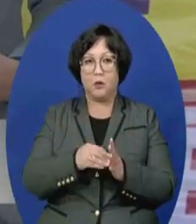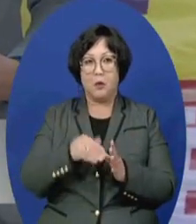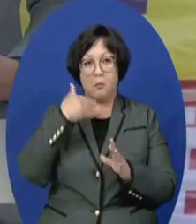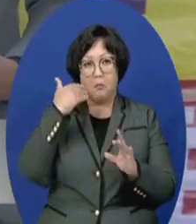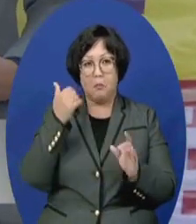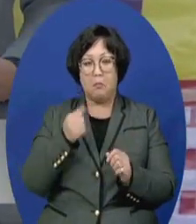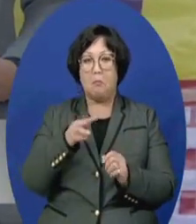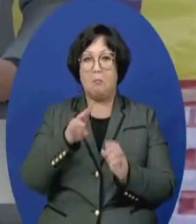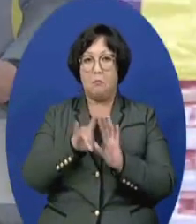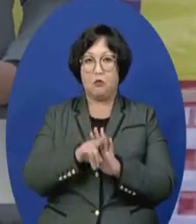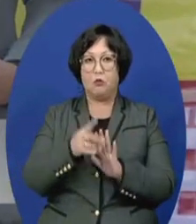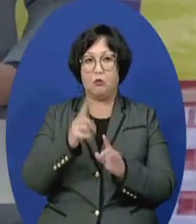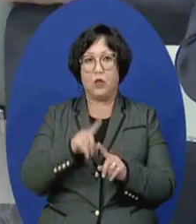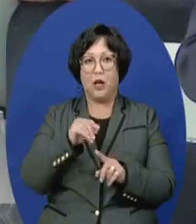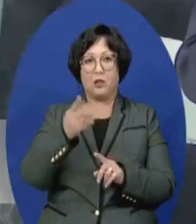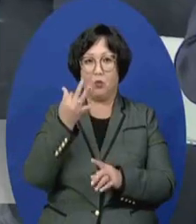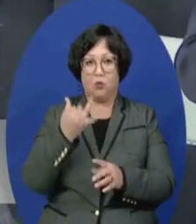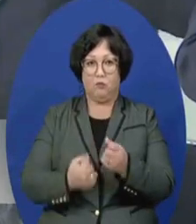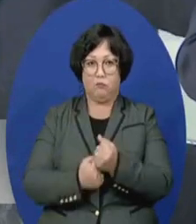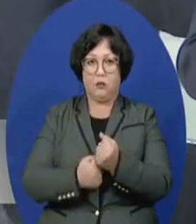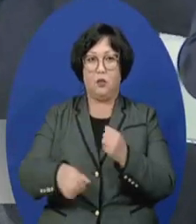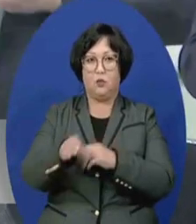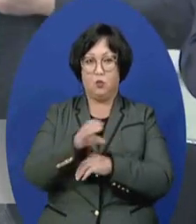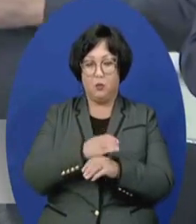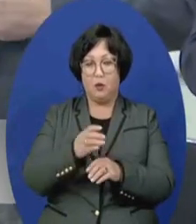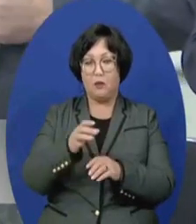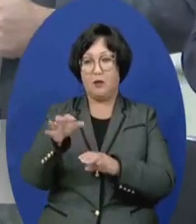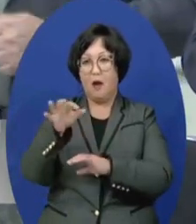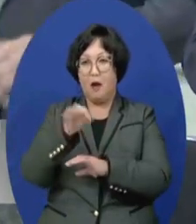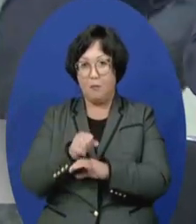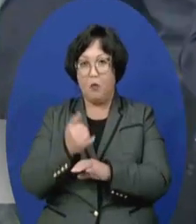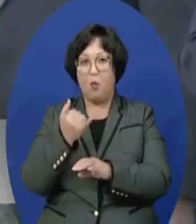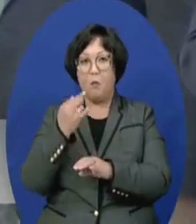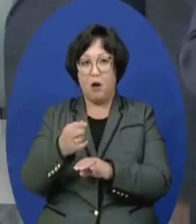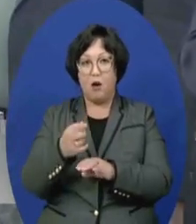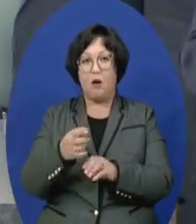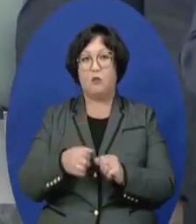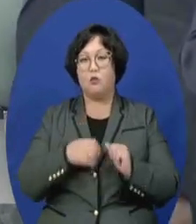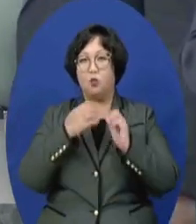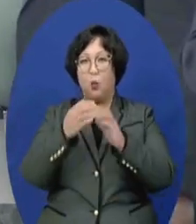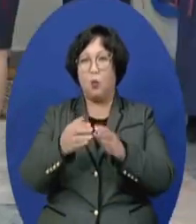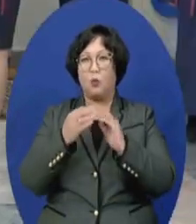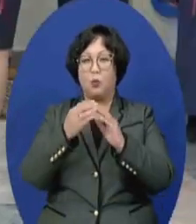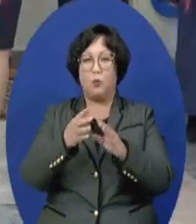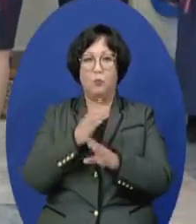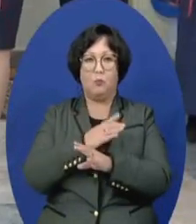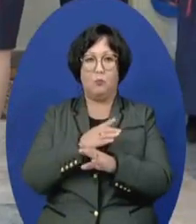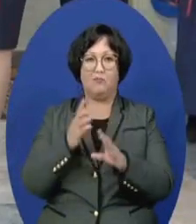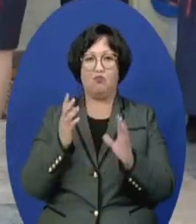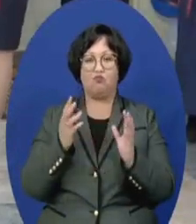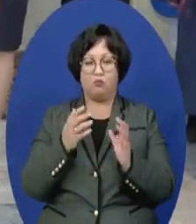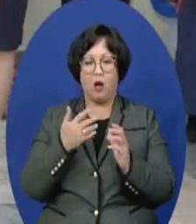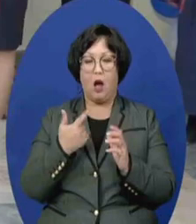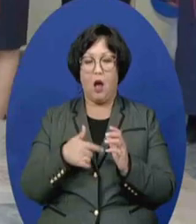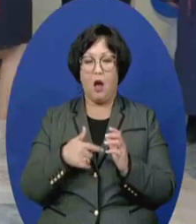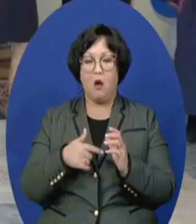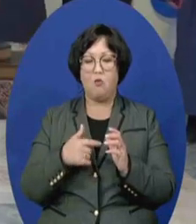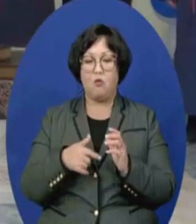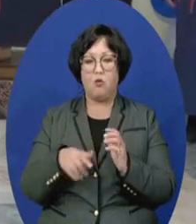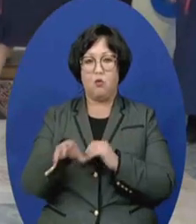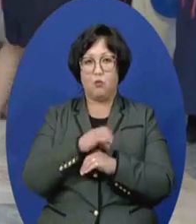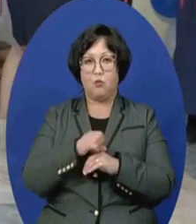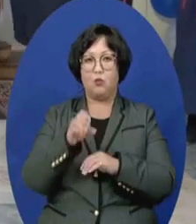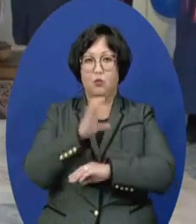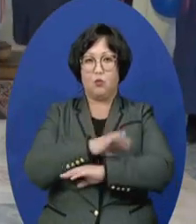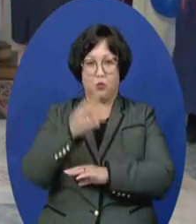хөдөө аж ахуй төшөглсөн сум. Тиймдээч сумаас аймаг Улаанбаатарт шилжих иргэдийн тоо харьцангуй бага. Энэ нь сумын сургуульд суралцах хүүхдийн